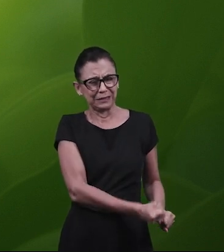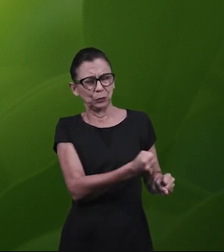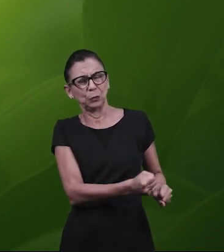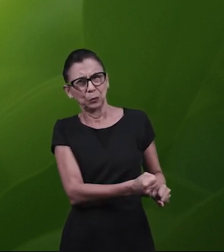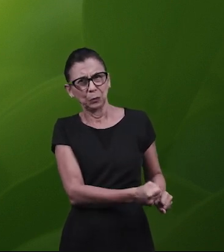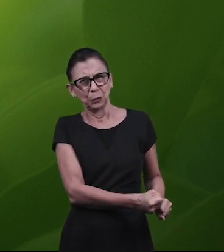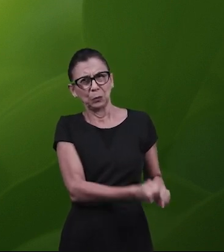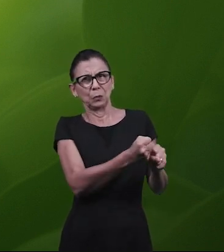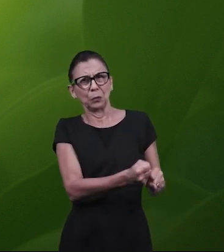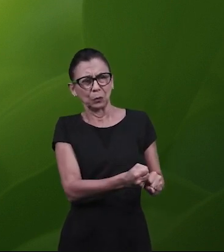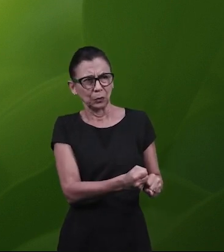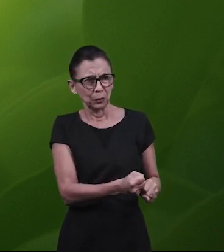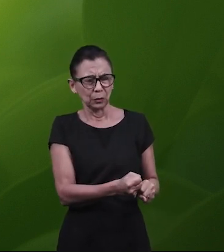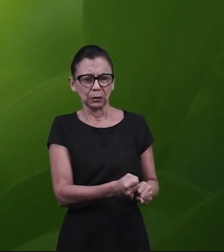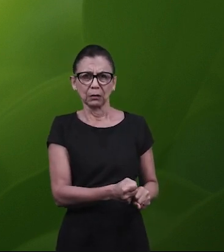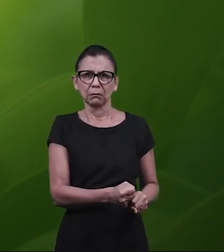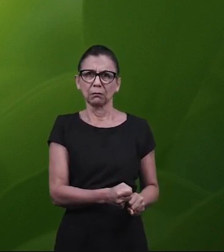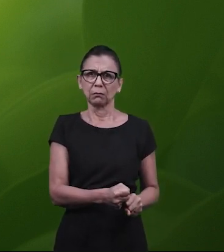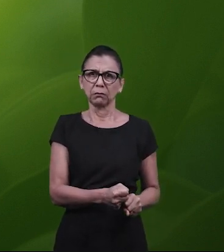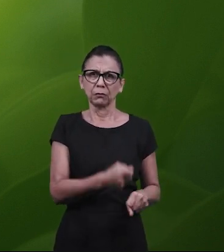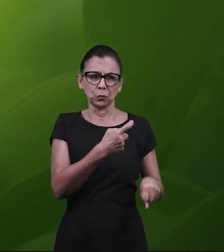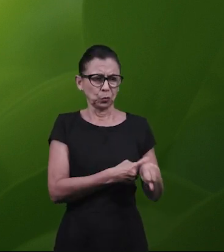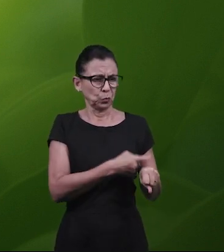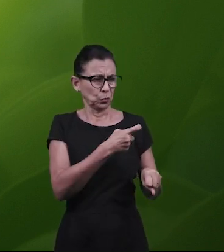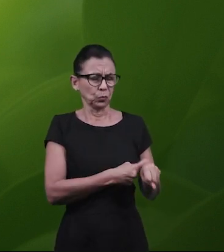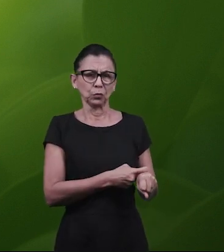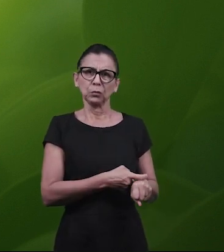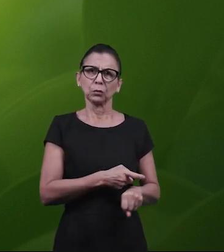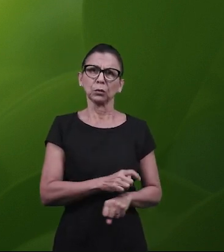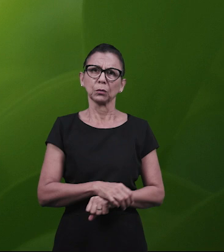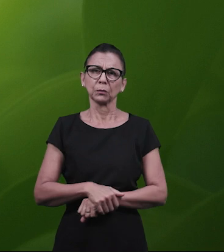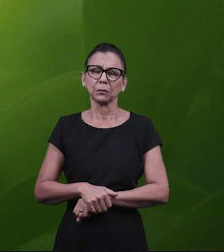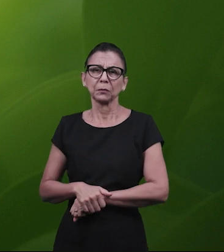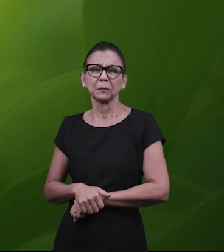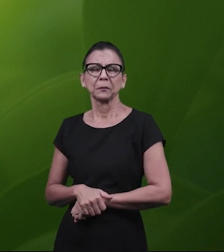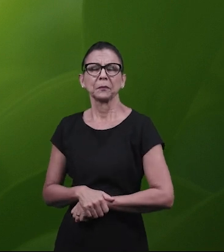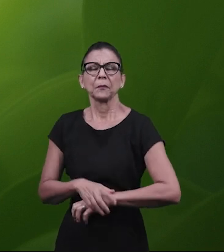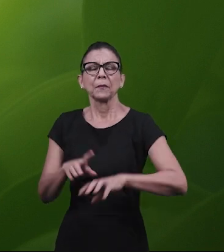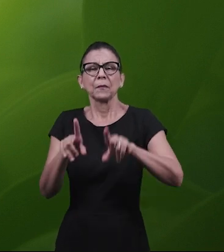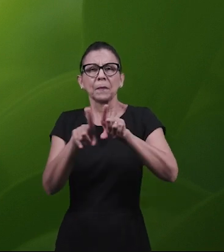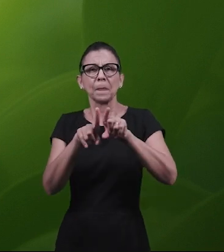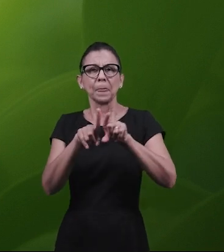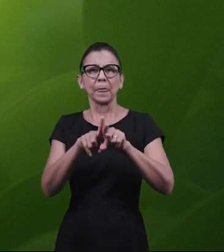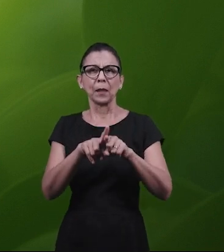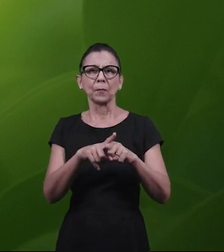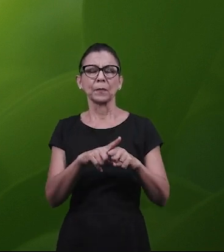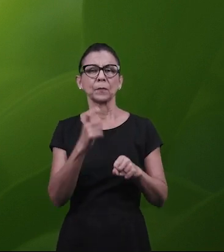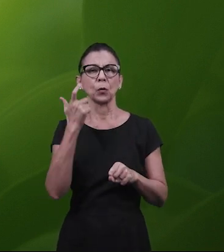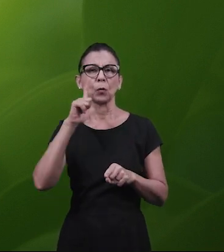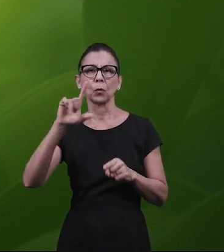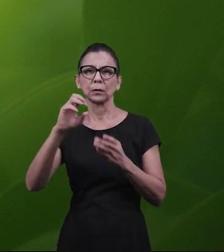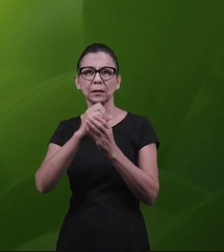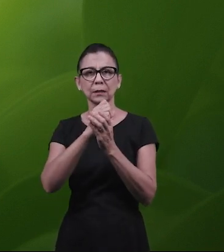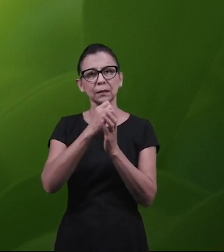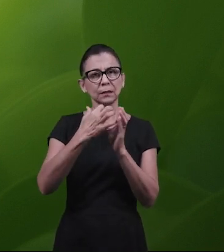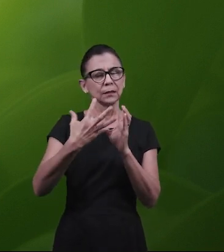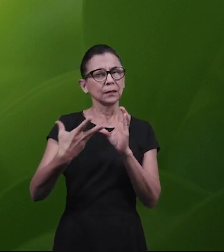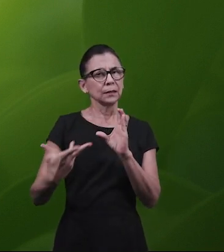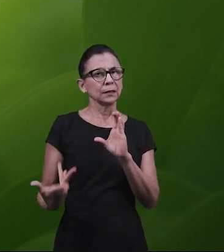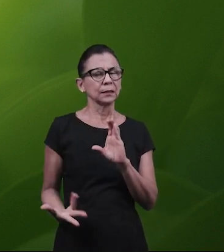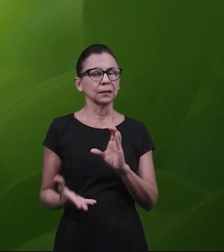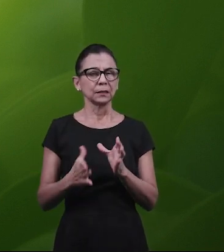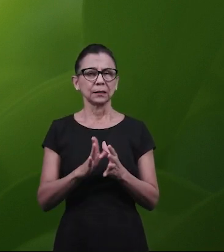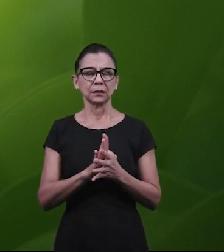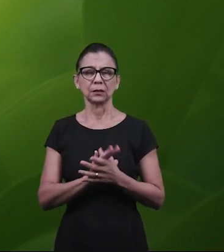ramassé, c'est-à-dire il est bien collé au sol. Ça, c'est une information intéressante. L'autre information, c'est à propos